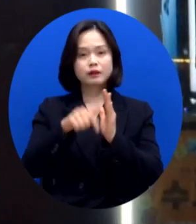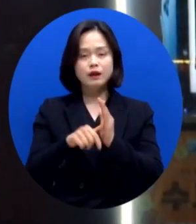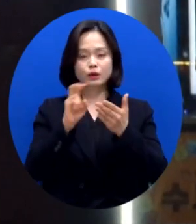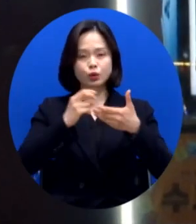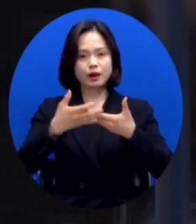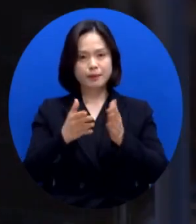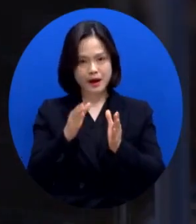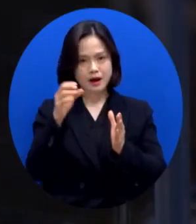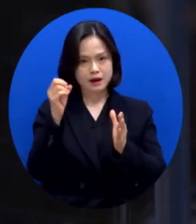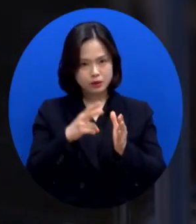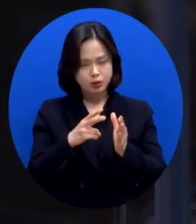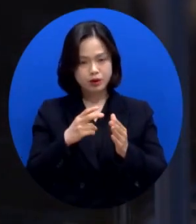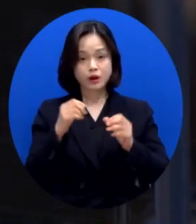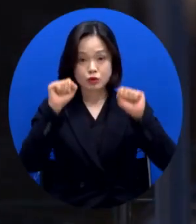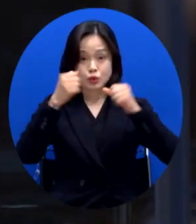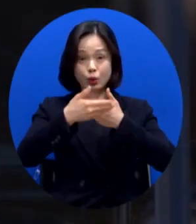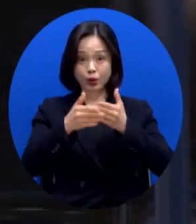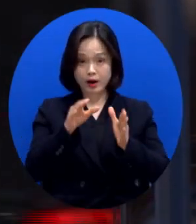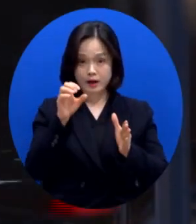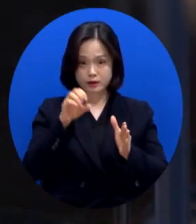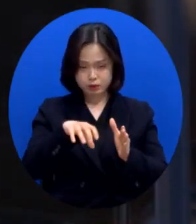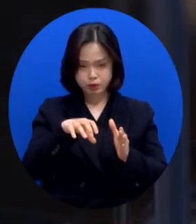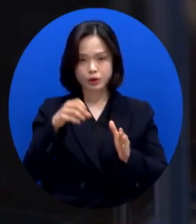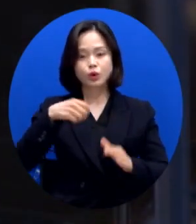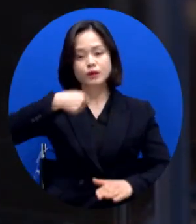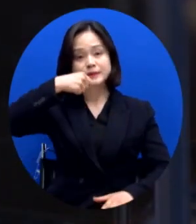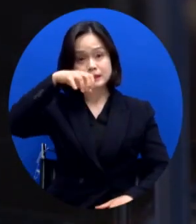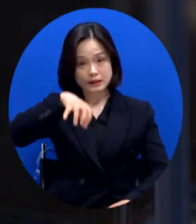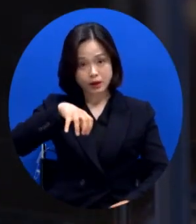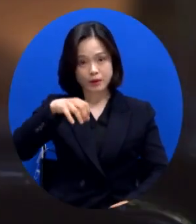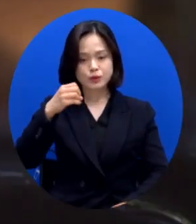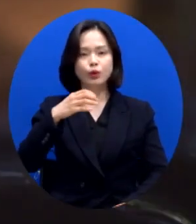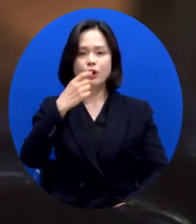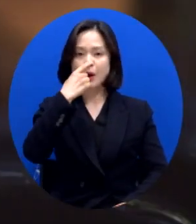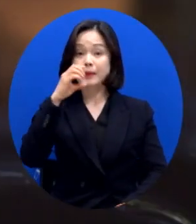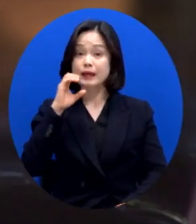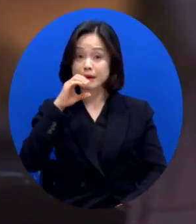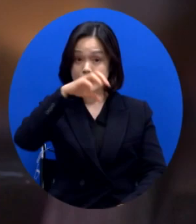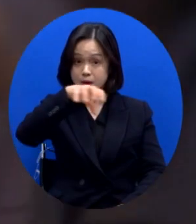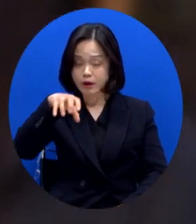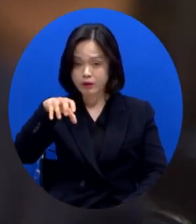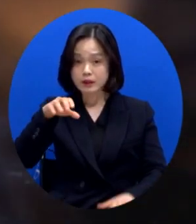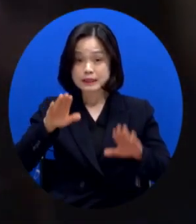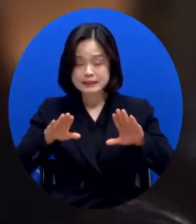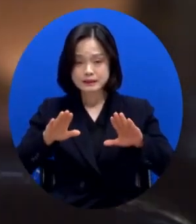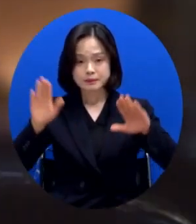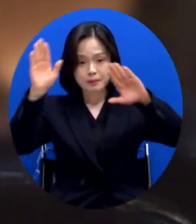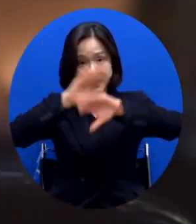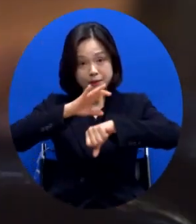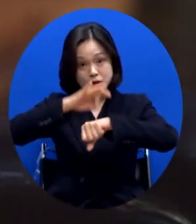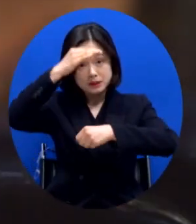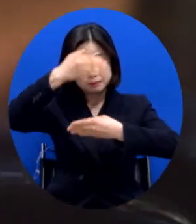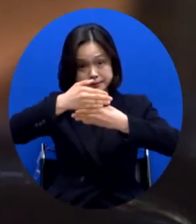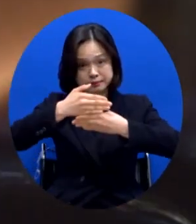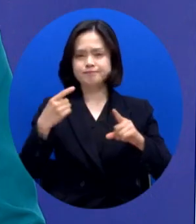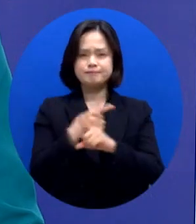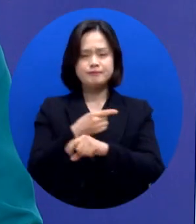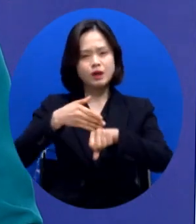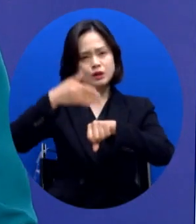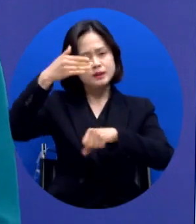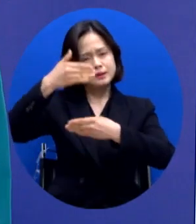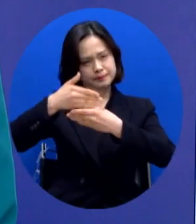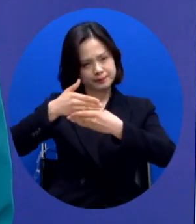음식점, 카페 등의 운영시간 제한 업종의 영업시간을 현재 오후 10시에서 오후 9시로 조정할 방침입니다. 네,